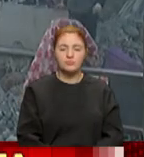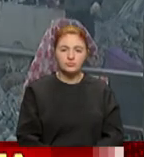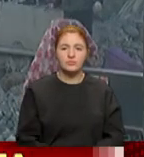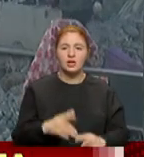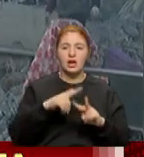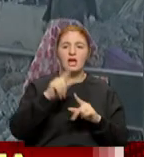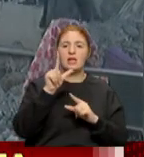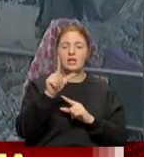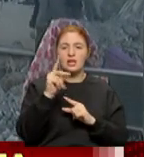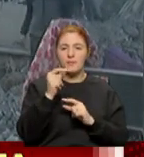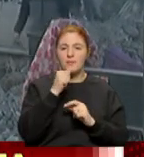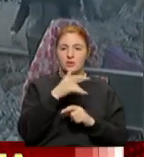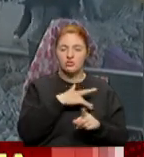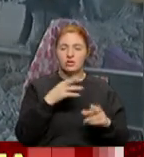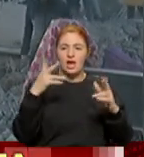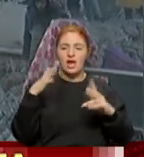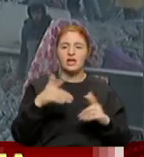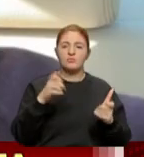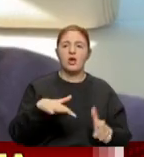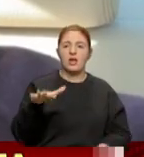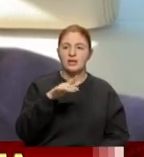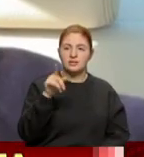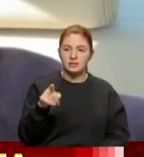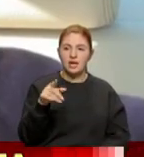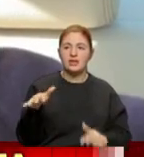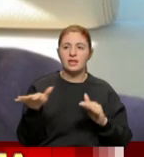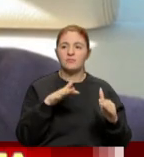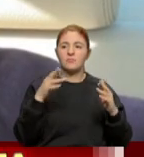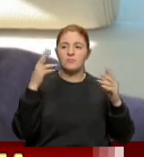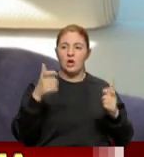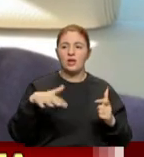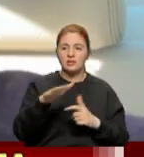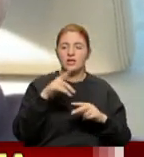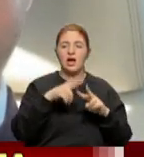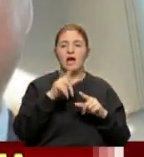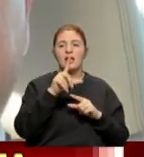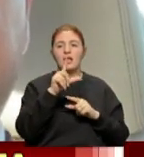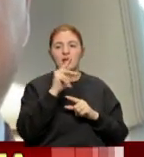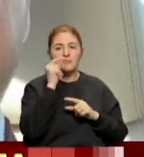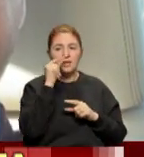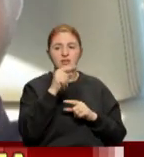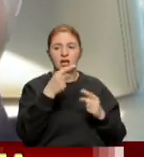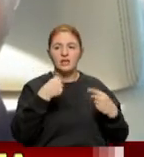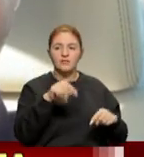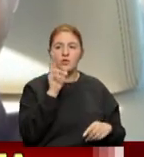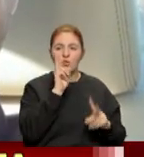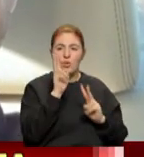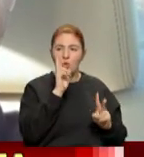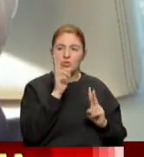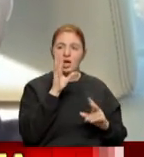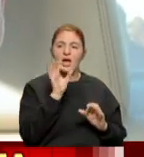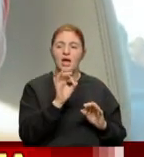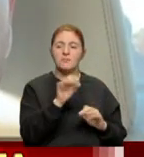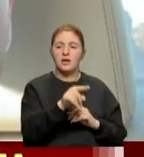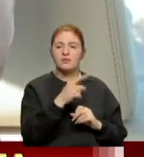Ali Babacan, şimdi enkaz bölgesinde, deprem bölgesinde. Ali Bey, siz etrafınızda gördüklerinizi